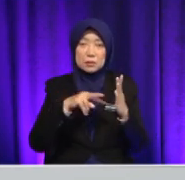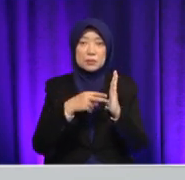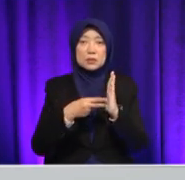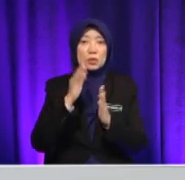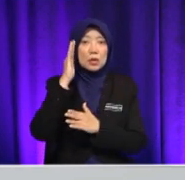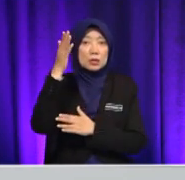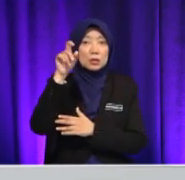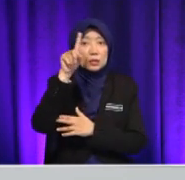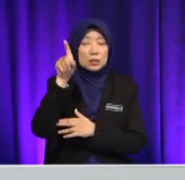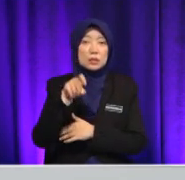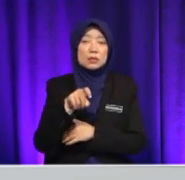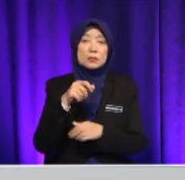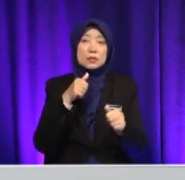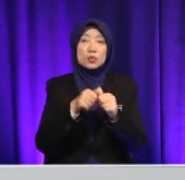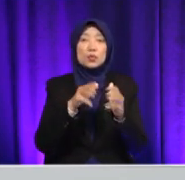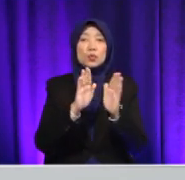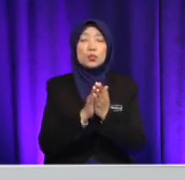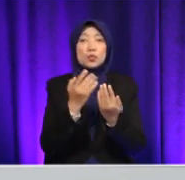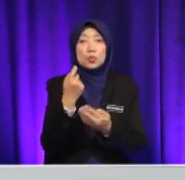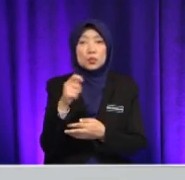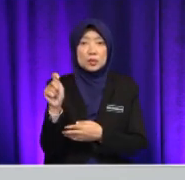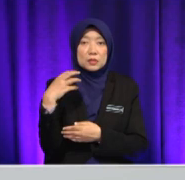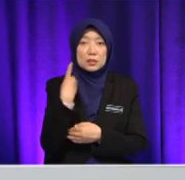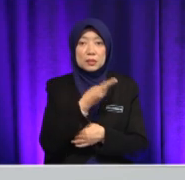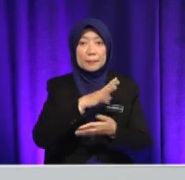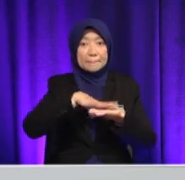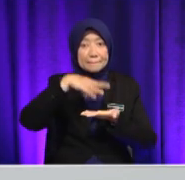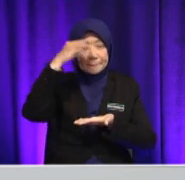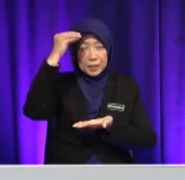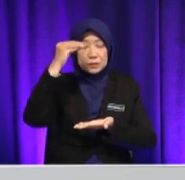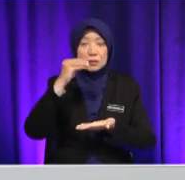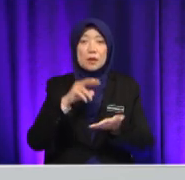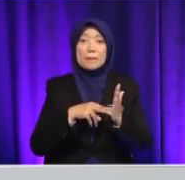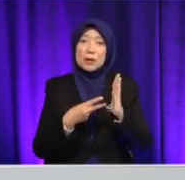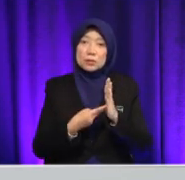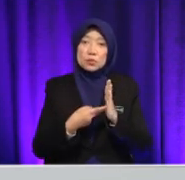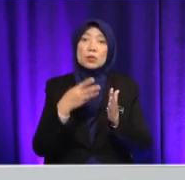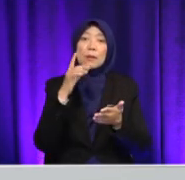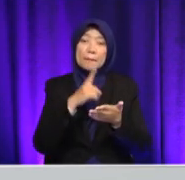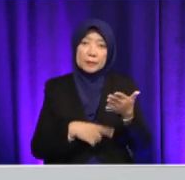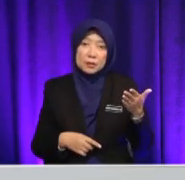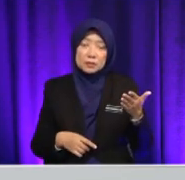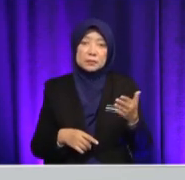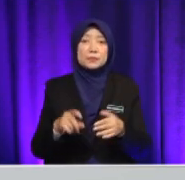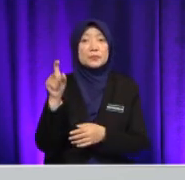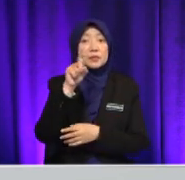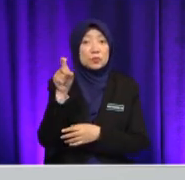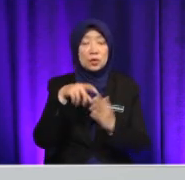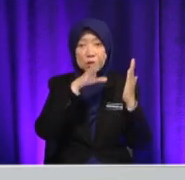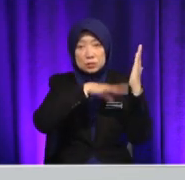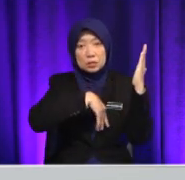akan ditanya berdasarkan buku teks Nah ya kita belajar tuh oke masuk papatahan dia belanja adalah